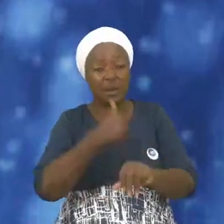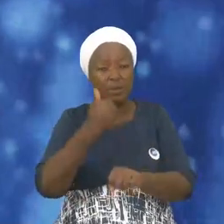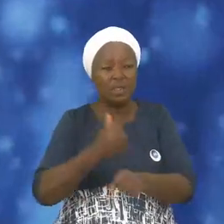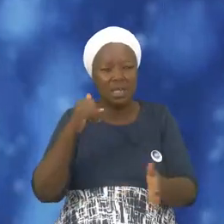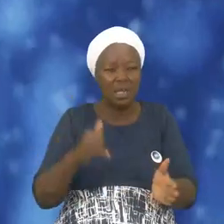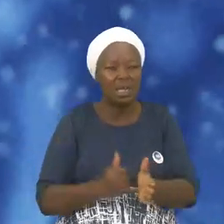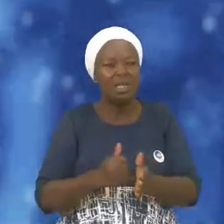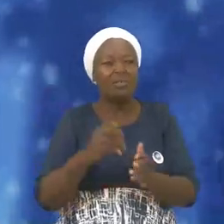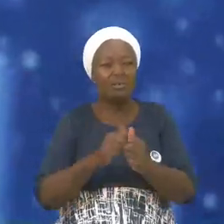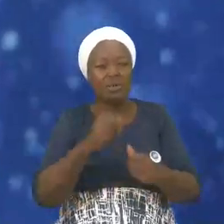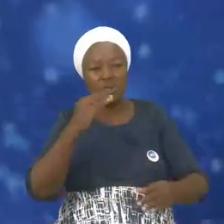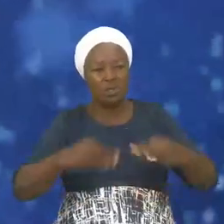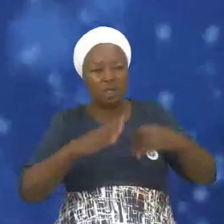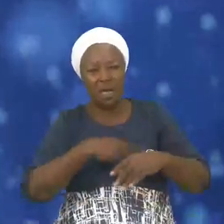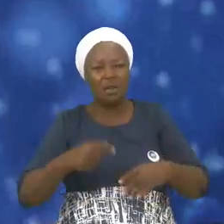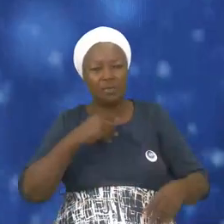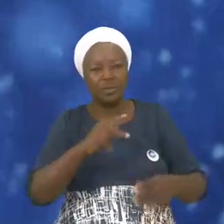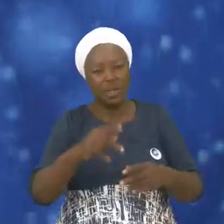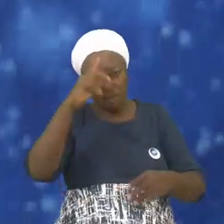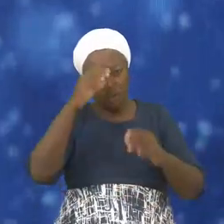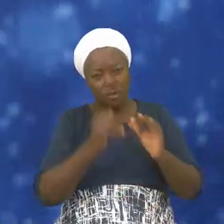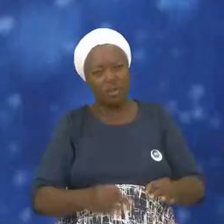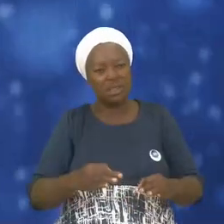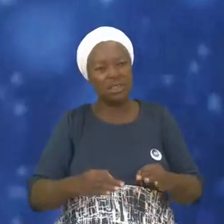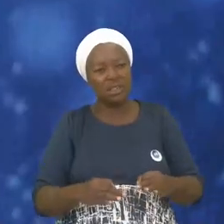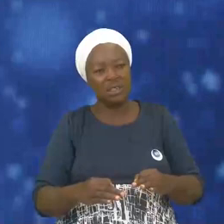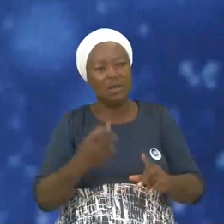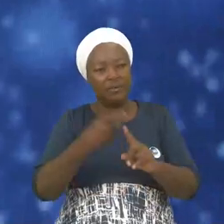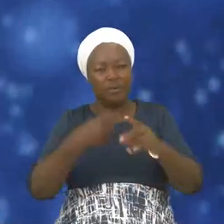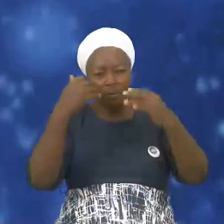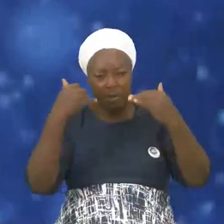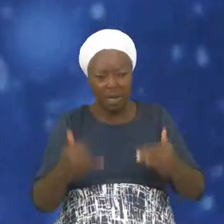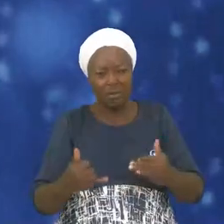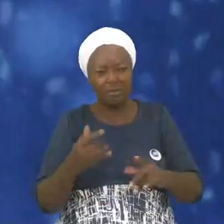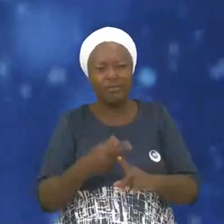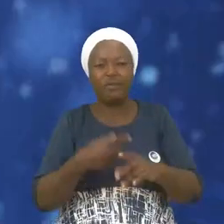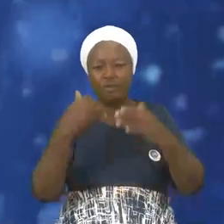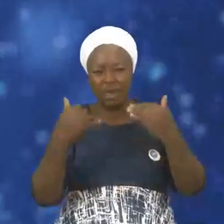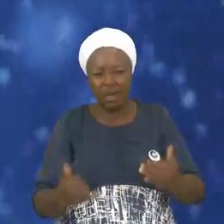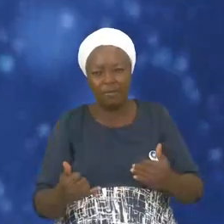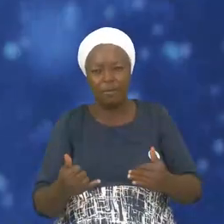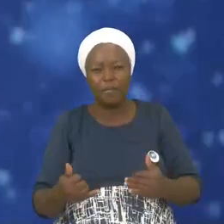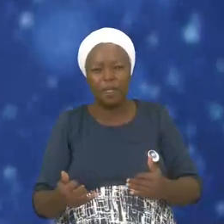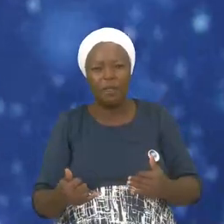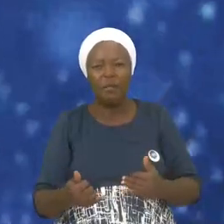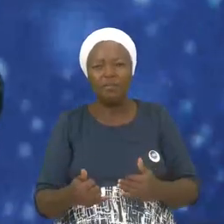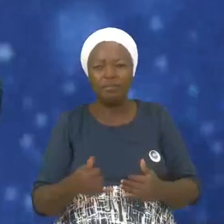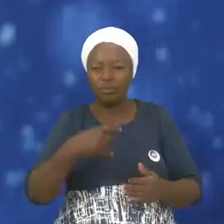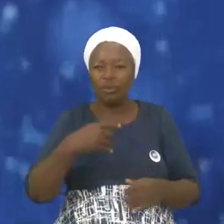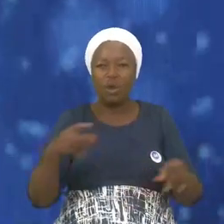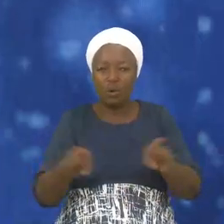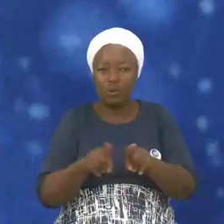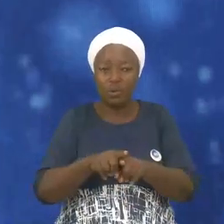le Seigneur va redresser cela. La famille le soutenir par le droit et par la justice, dès maintenant et à toujours.